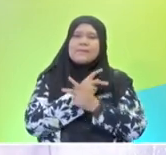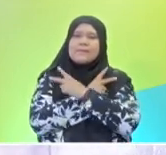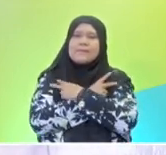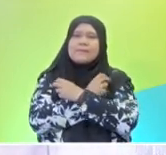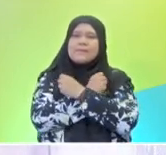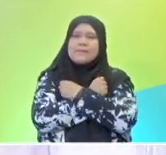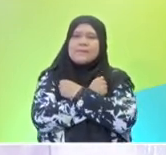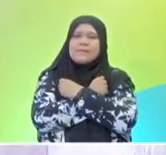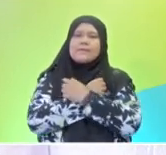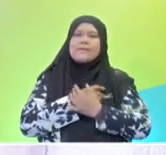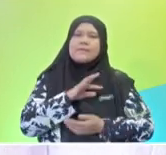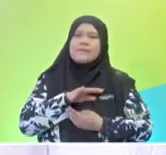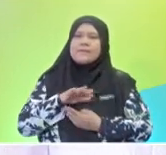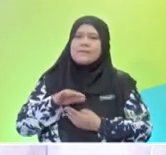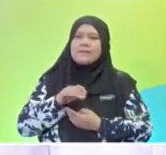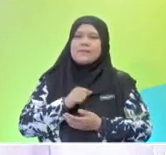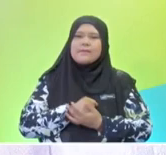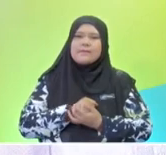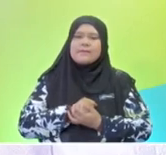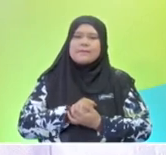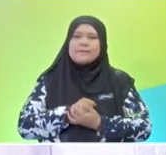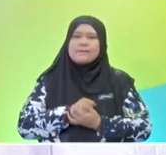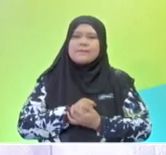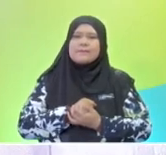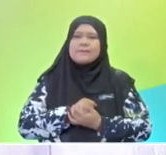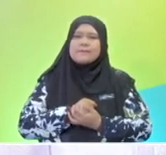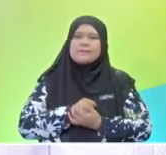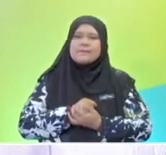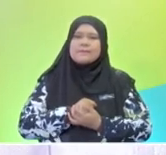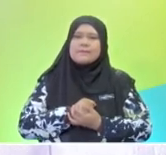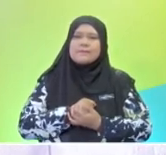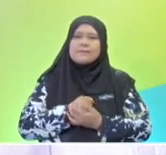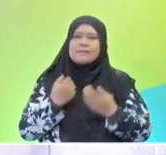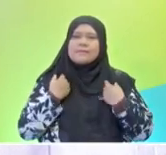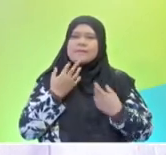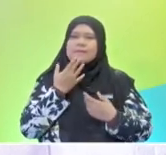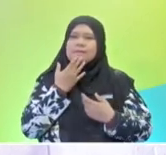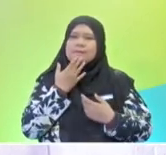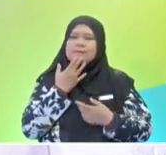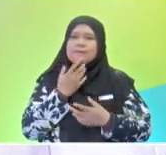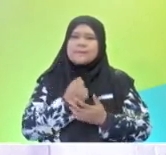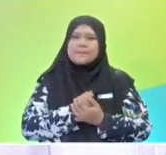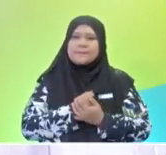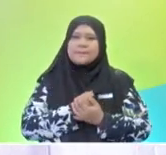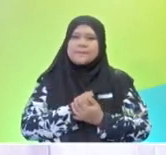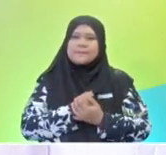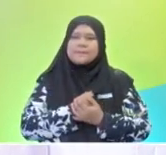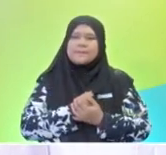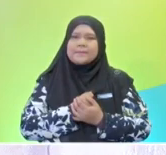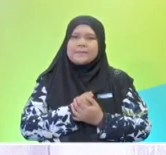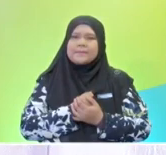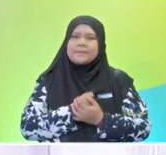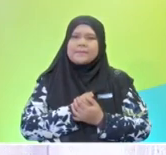sayang. Itu dia. Baiklah. Ini pun saya nak bagi warna sikit dekat sini. Macam terbang cikgu hati saya